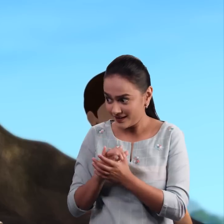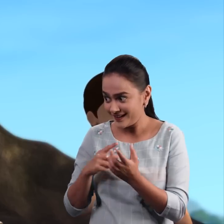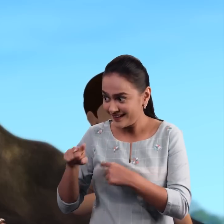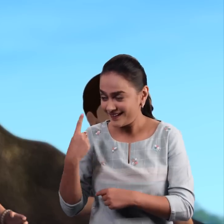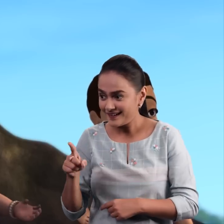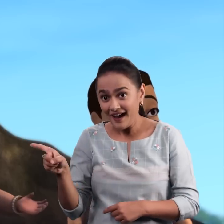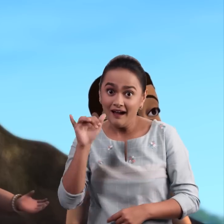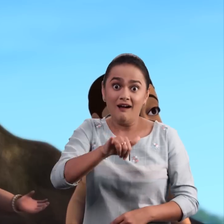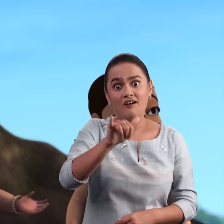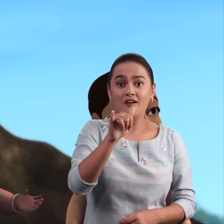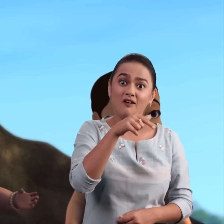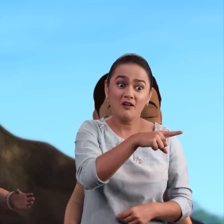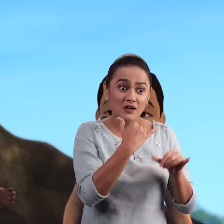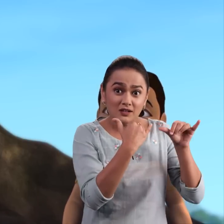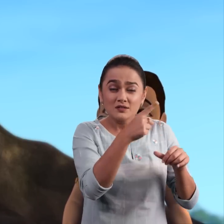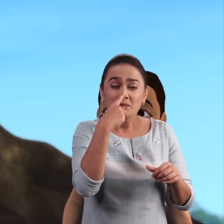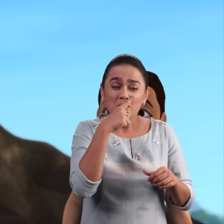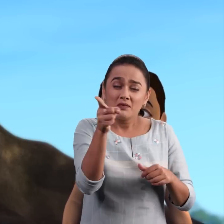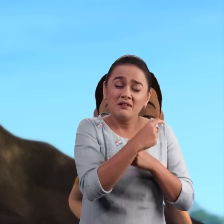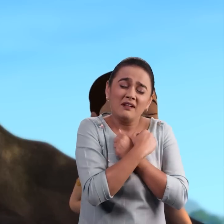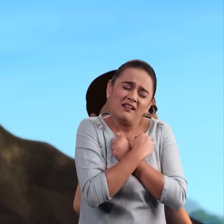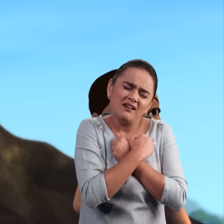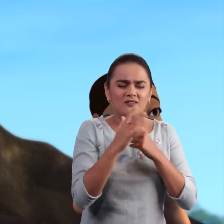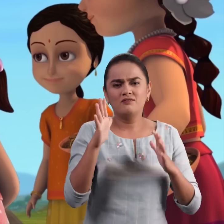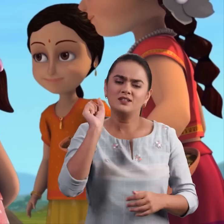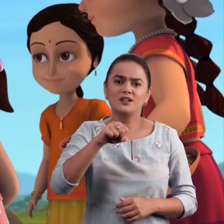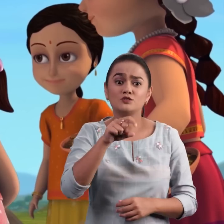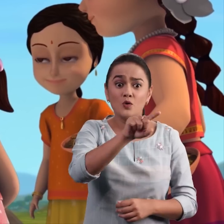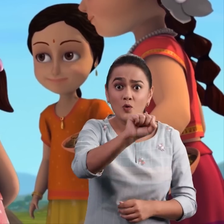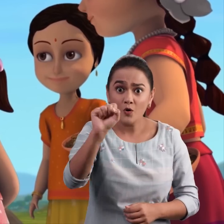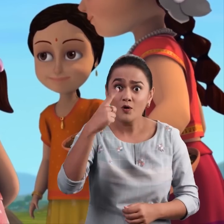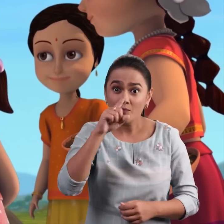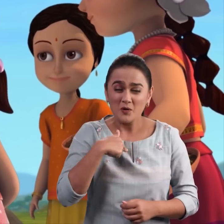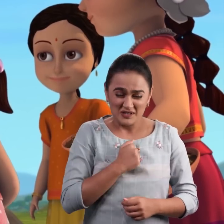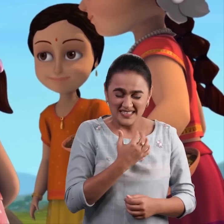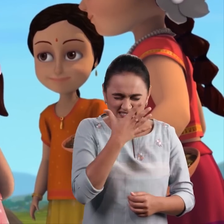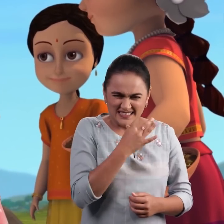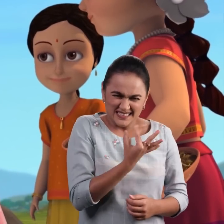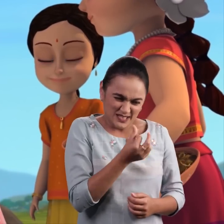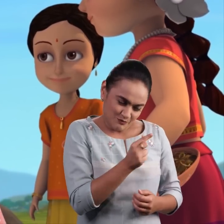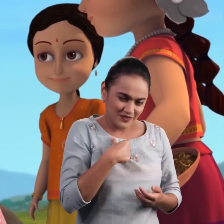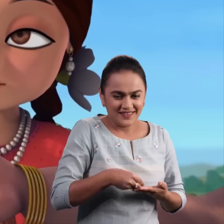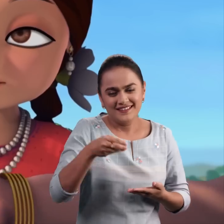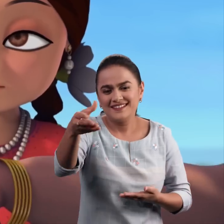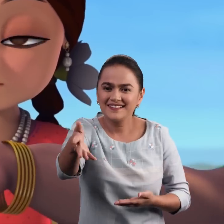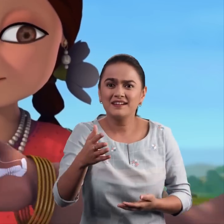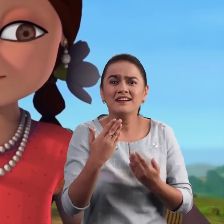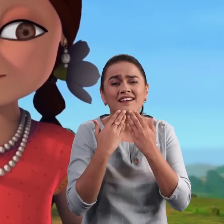मित्रों? हाँ, कृष्णा को मैया से बड़ा प्रेम है। हाँ, बिल्कुल। तुम्हारी माताओं को मेरे सबसे सुंदर मोती